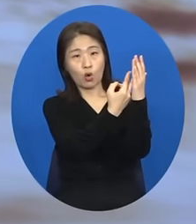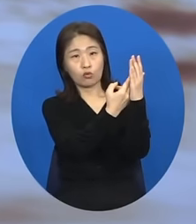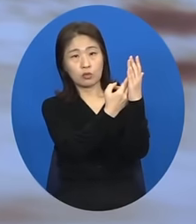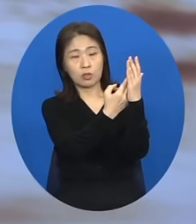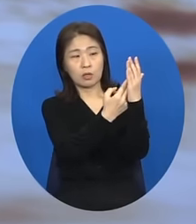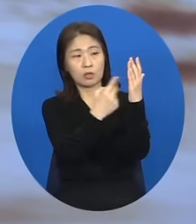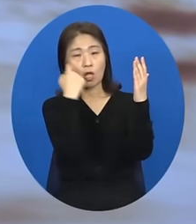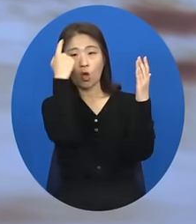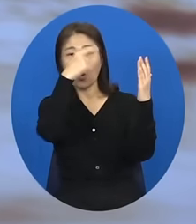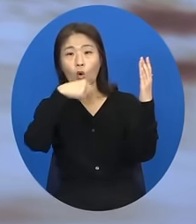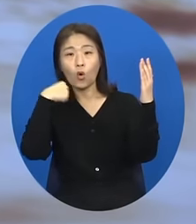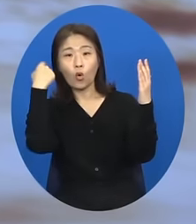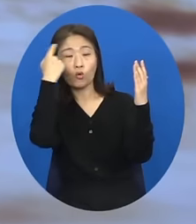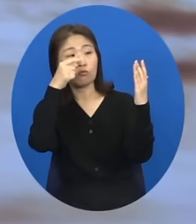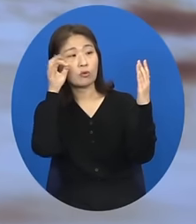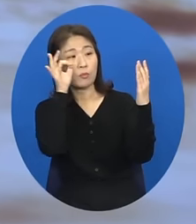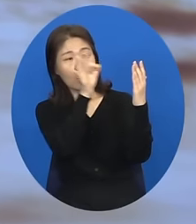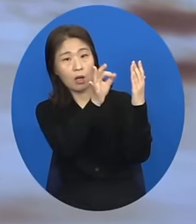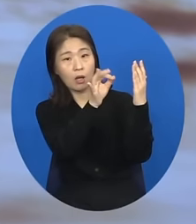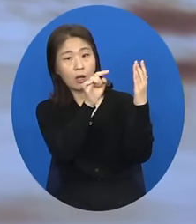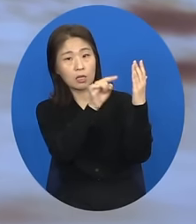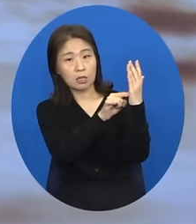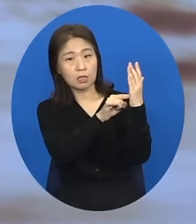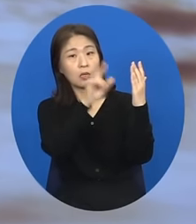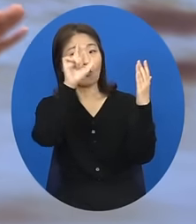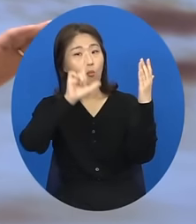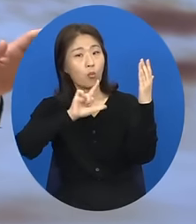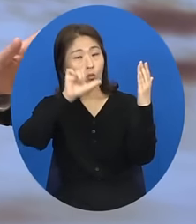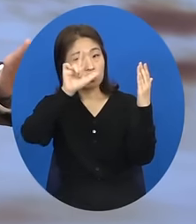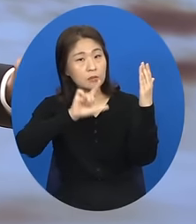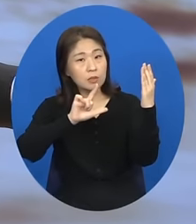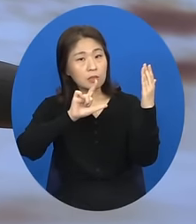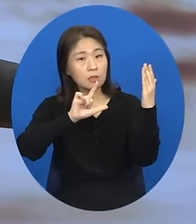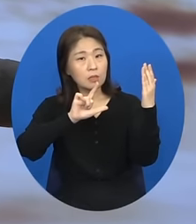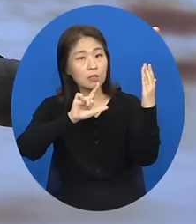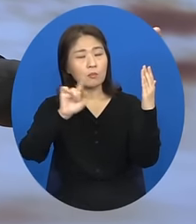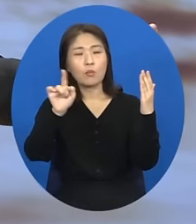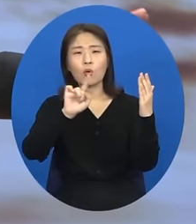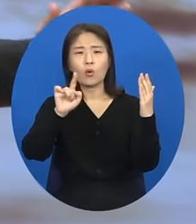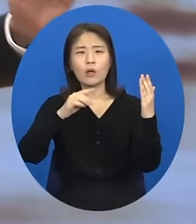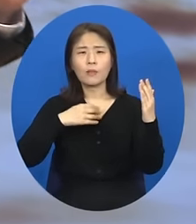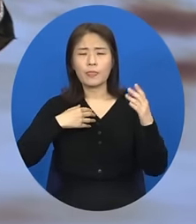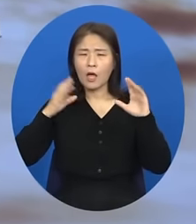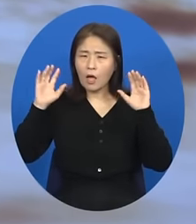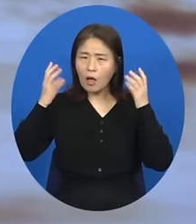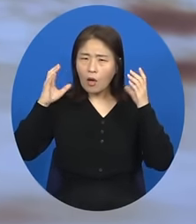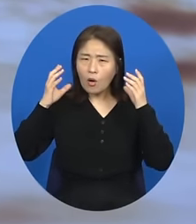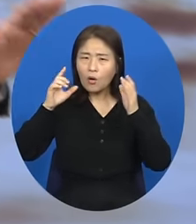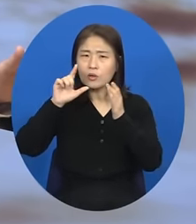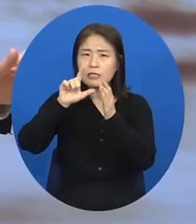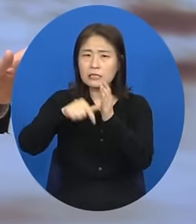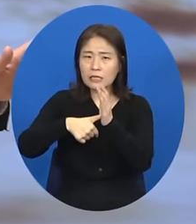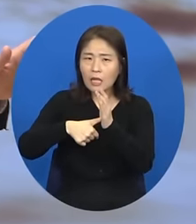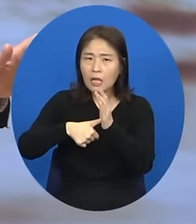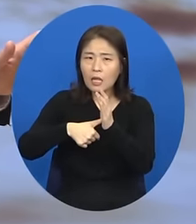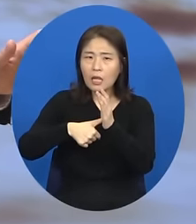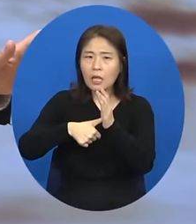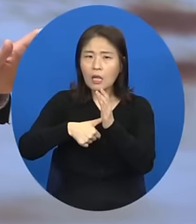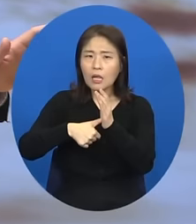봤는데 이 모습이 어린 시절 제게 그런 공포를